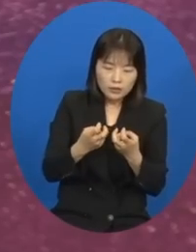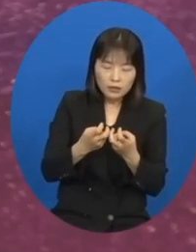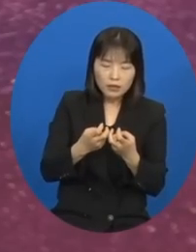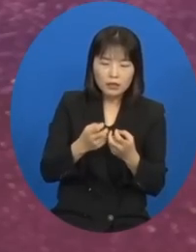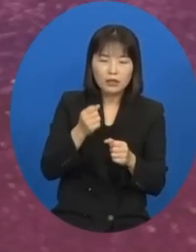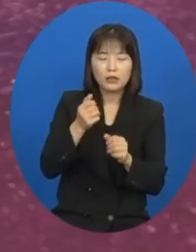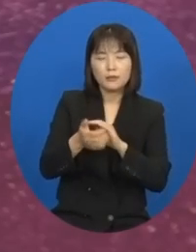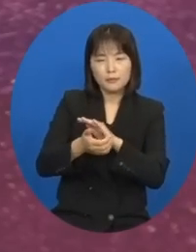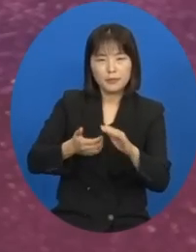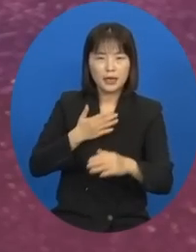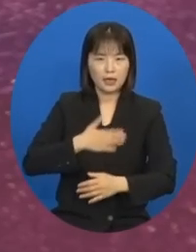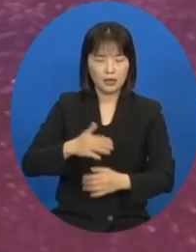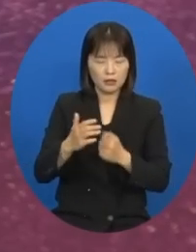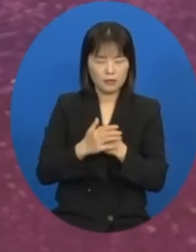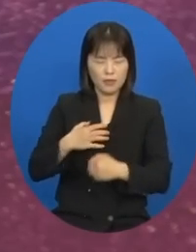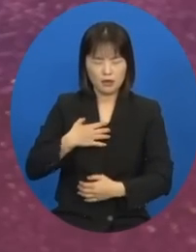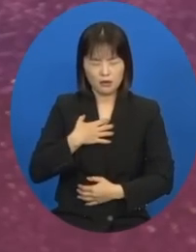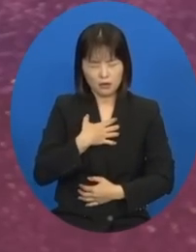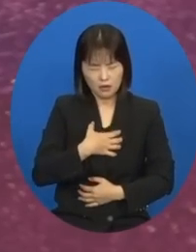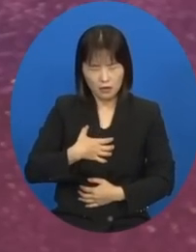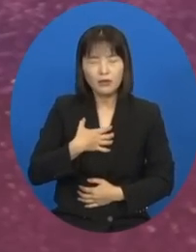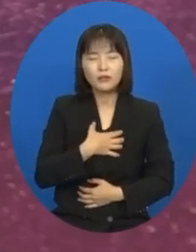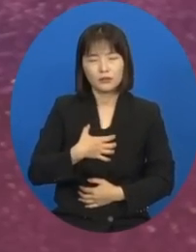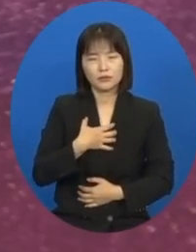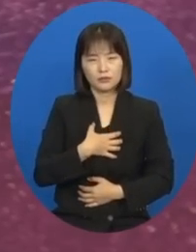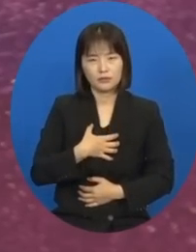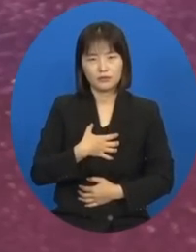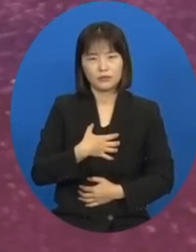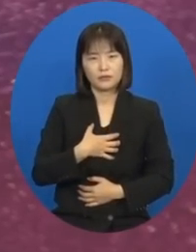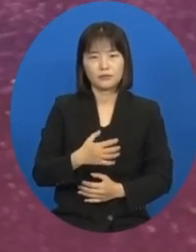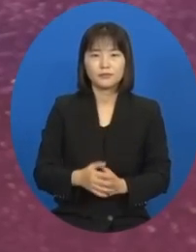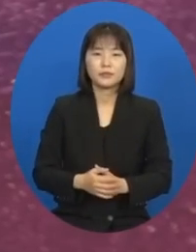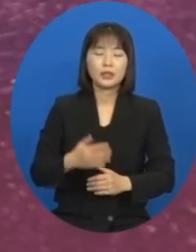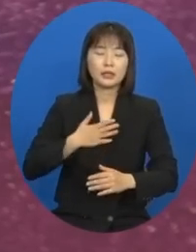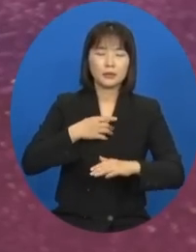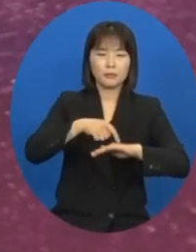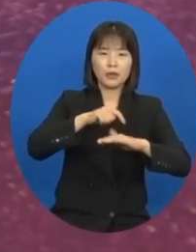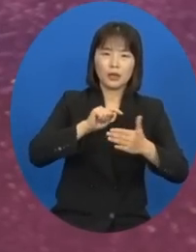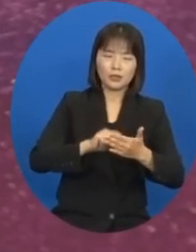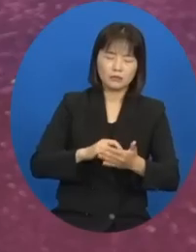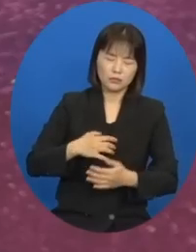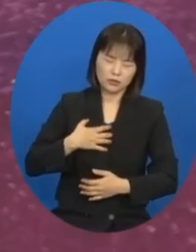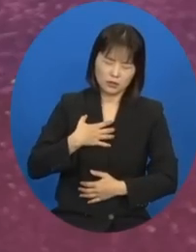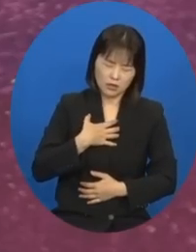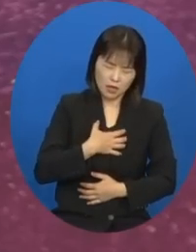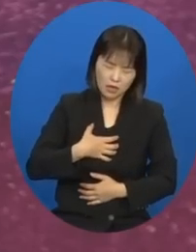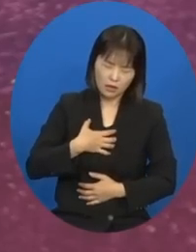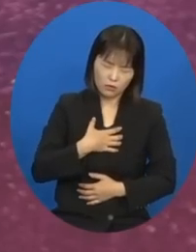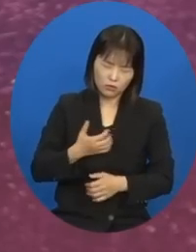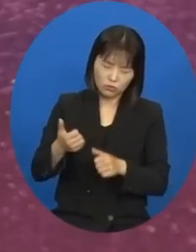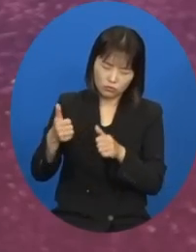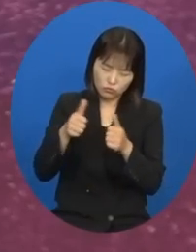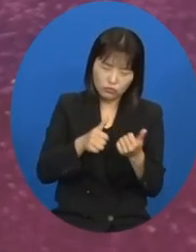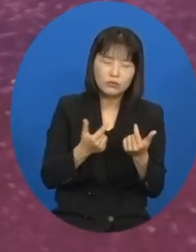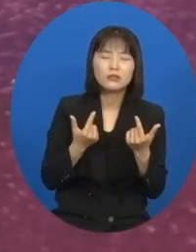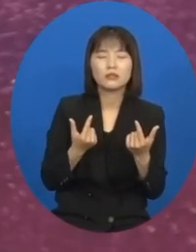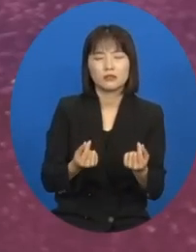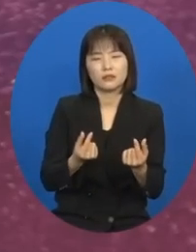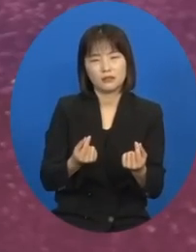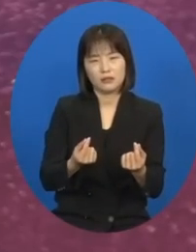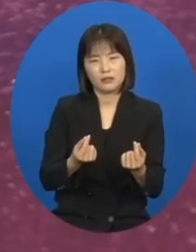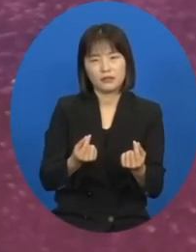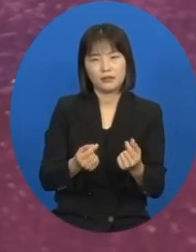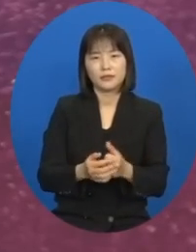너무너무 괴로우셨던 것입니다 내 마음이 괴로워 죽을 지경이니